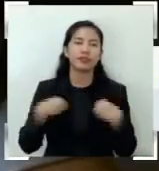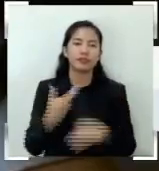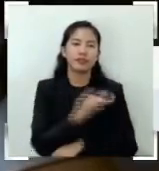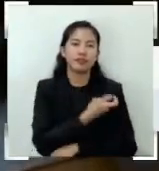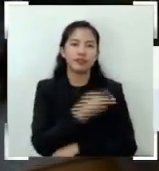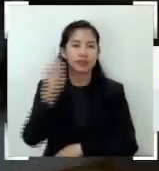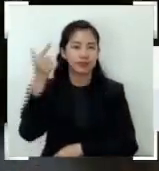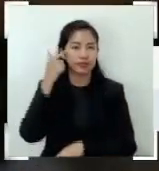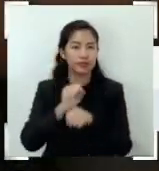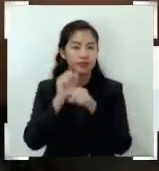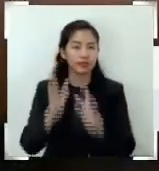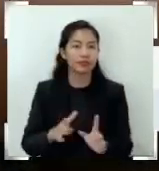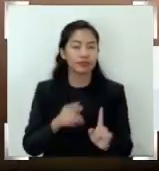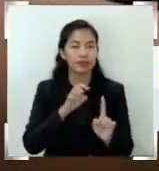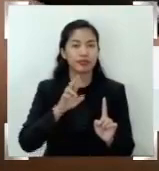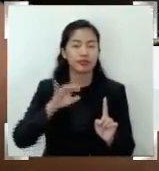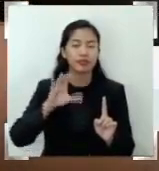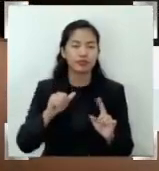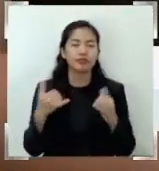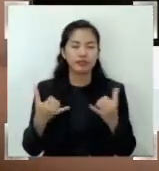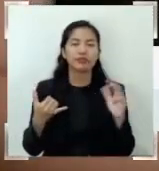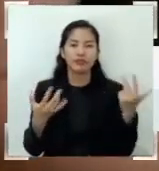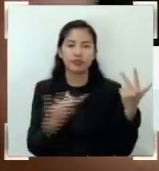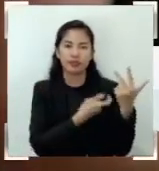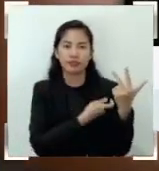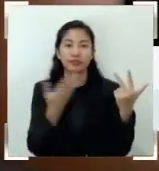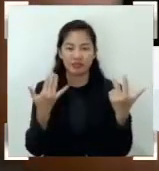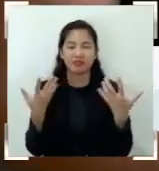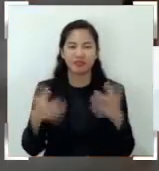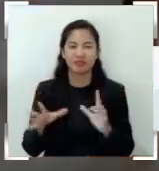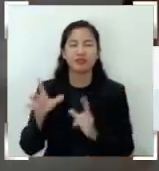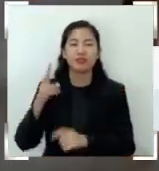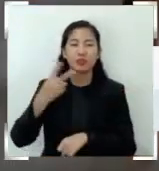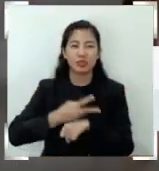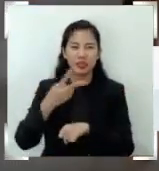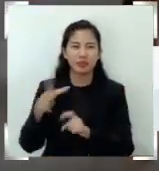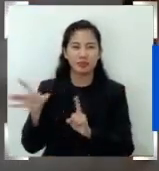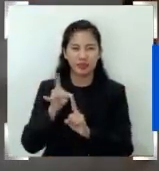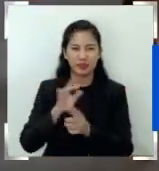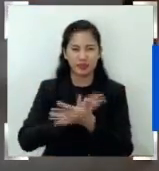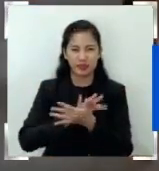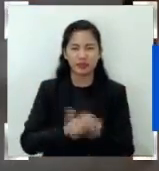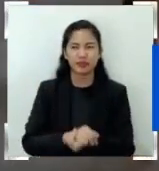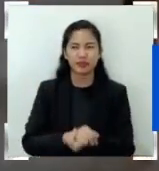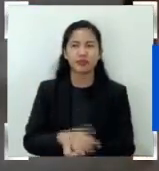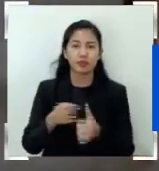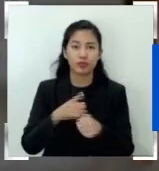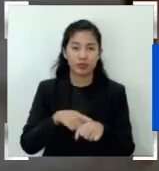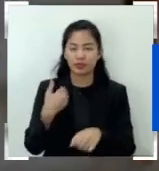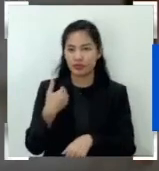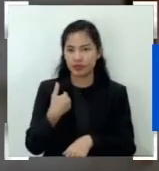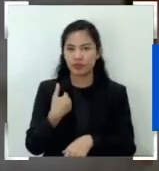Erica, nagpa-booster shot, lalo't dalawang beses na raw siyang nagkaka-COVID. The first time I was unvaccinated, hirap po talaga